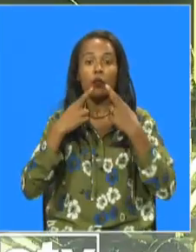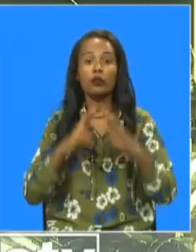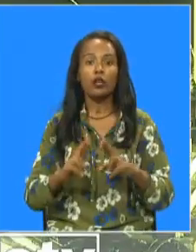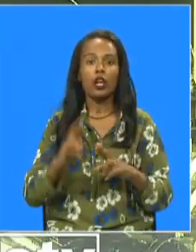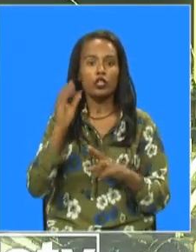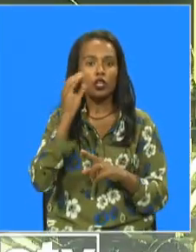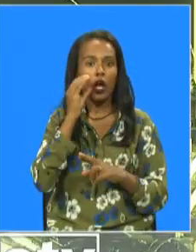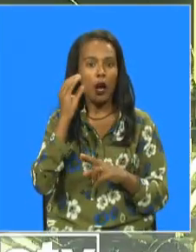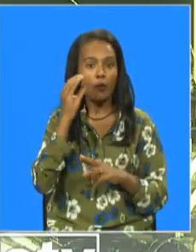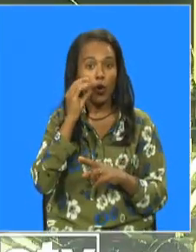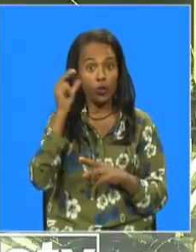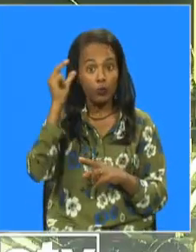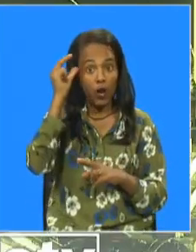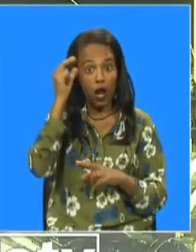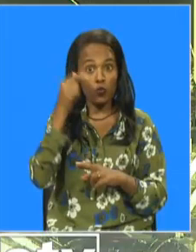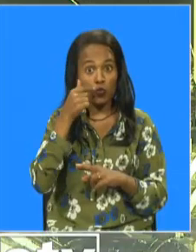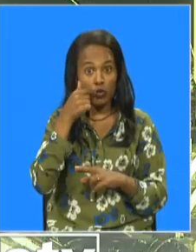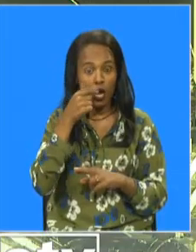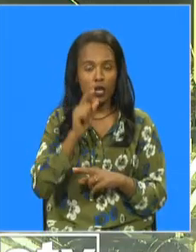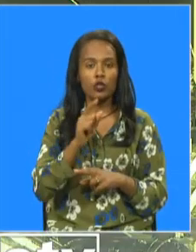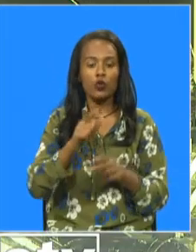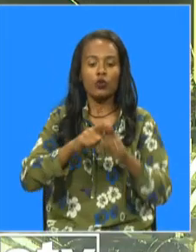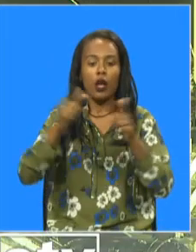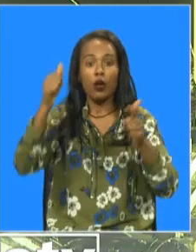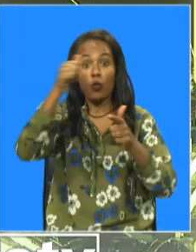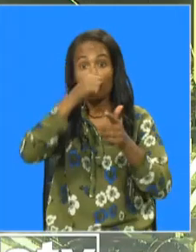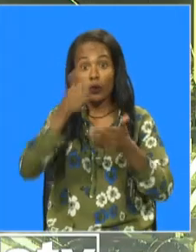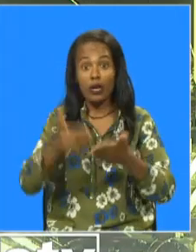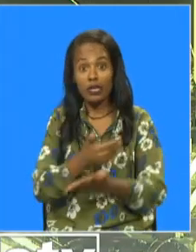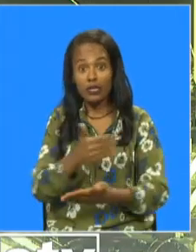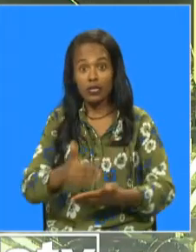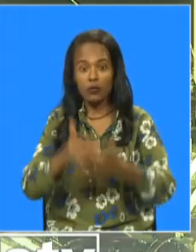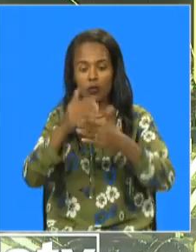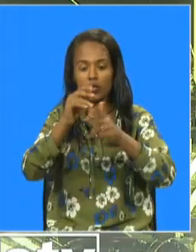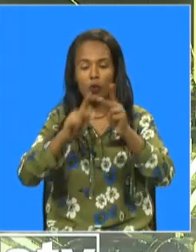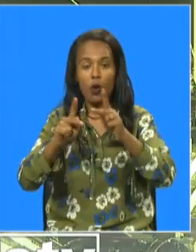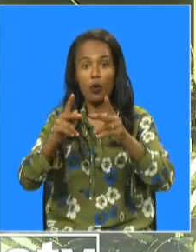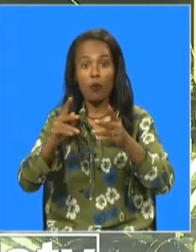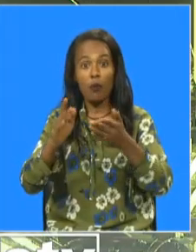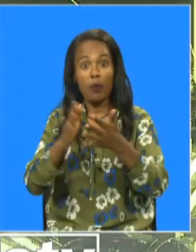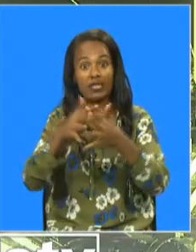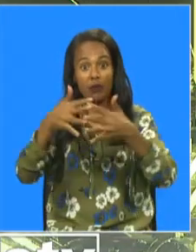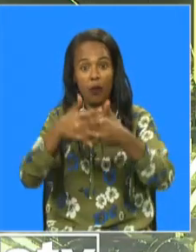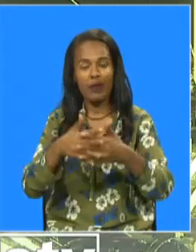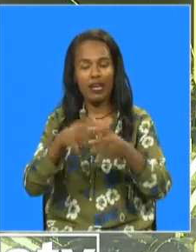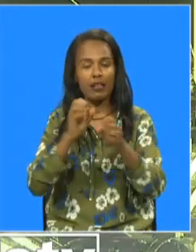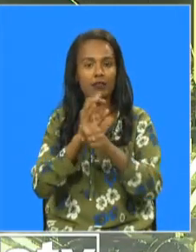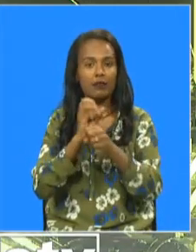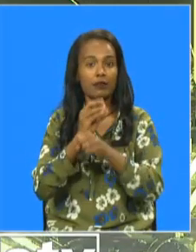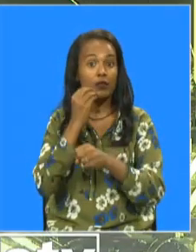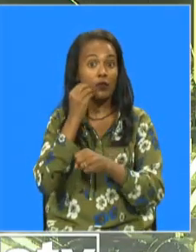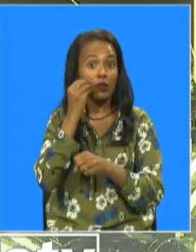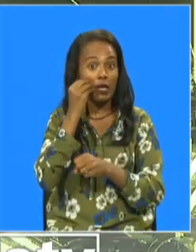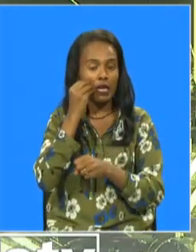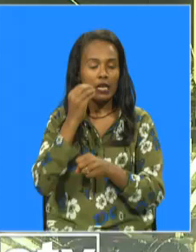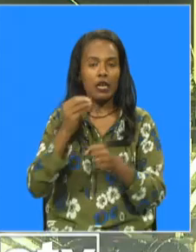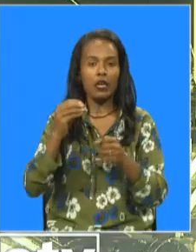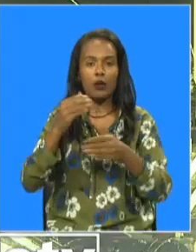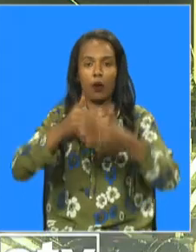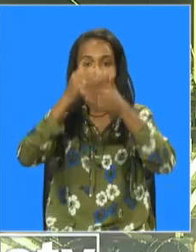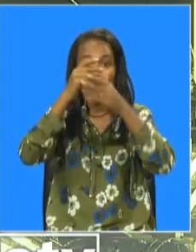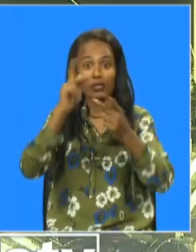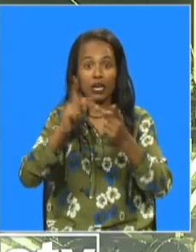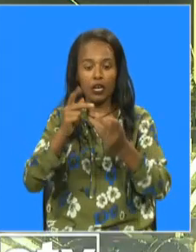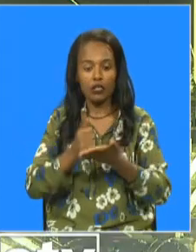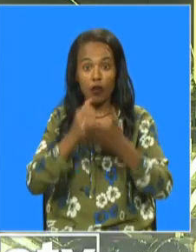ሪፖርተራችን ሐምራዊት ብርሃኑ እንደዘገበችው ታላቁ የህዳሴ ግድብ ግንባታ ህዝባዊ ተሳትፎ ማስተባበሪያ ጽህፈት ቤት ለግንባታው መሳካት ድጋፉ